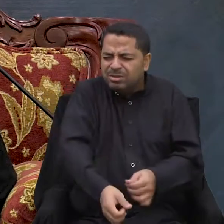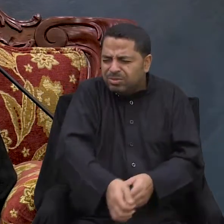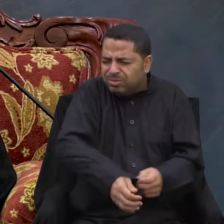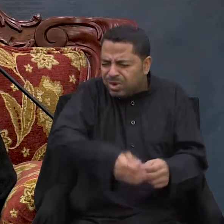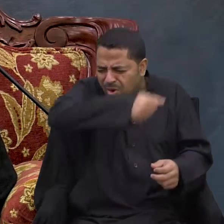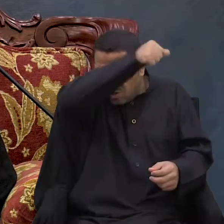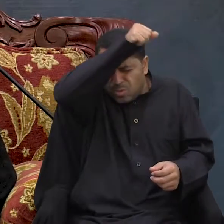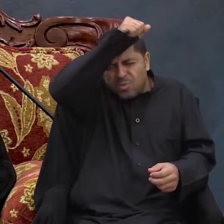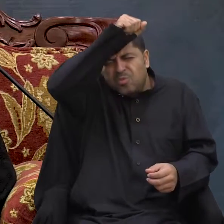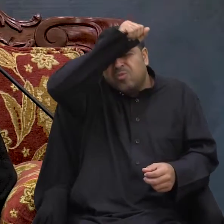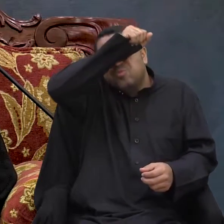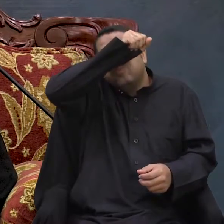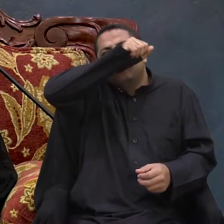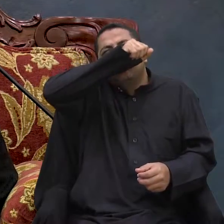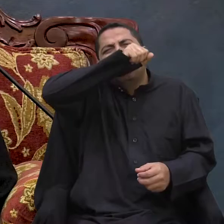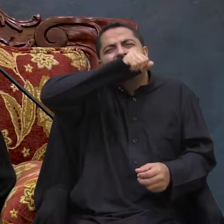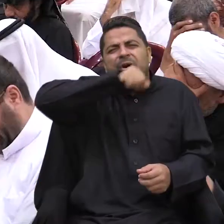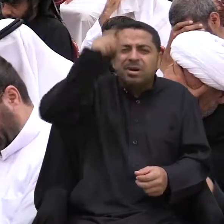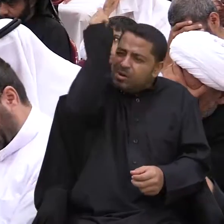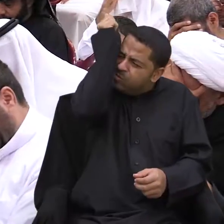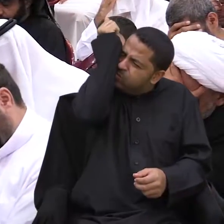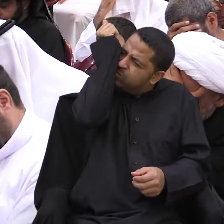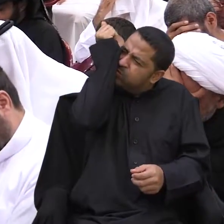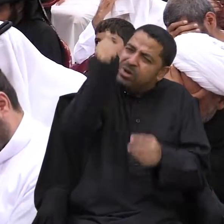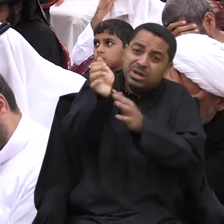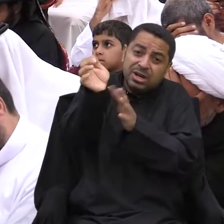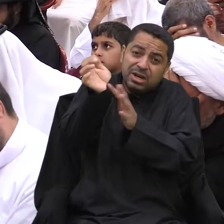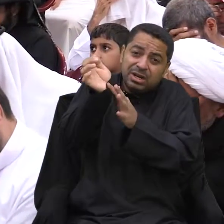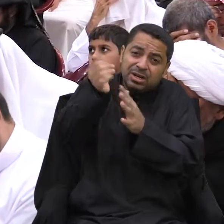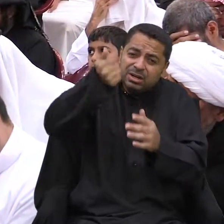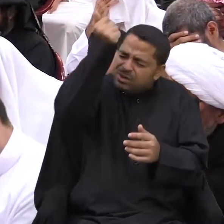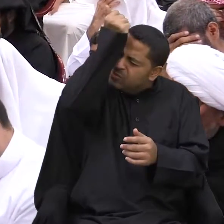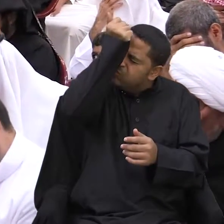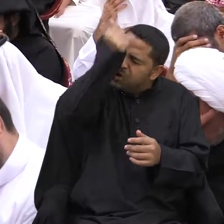كمه ما توقفت، رفع طرف